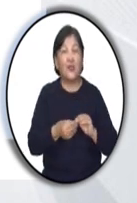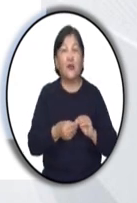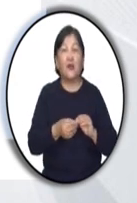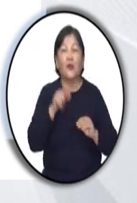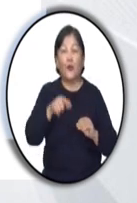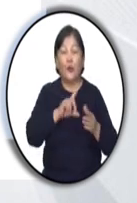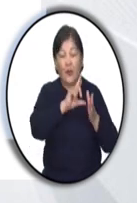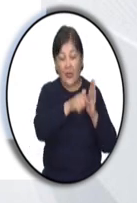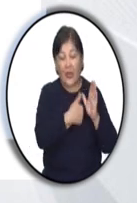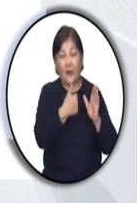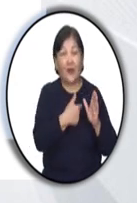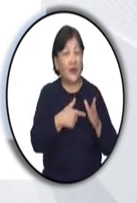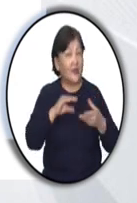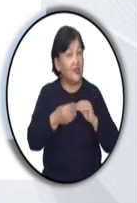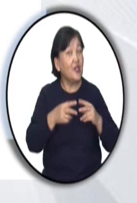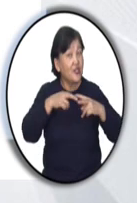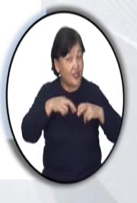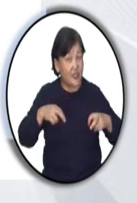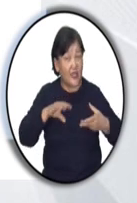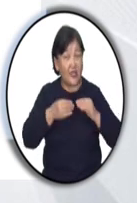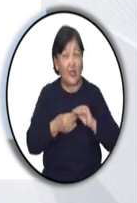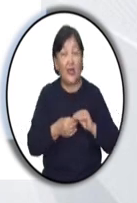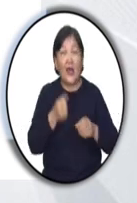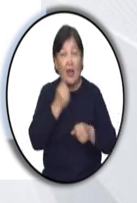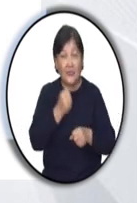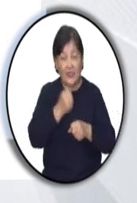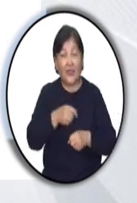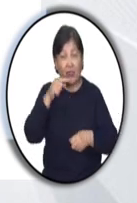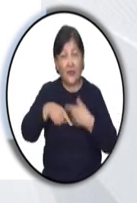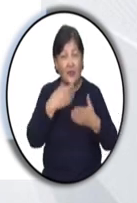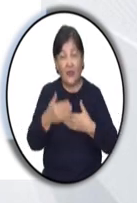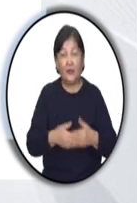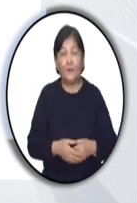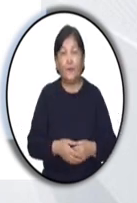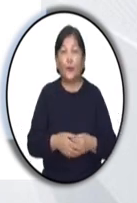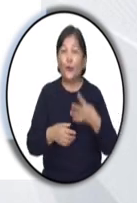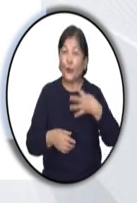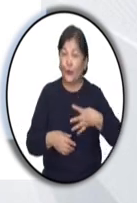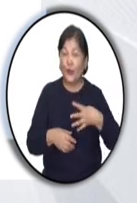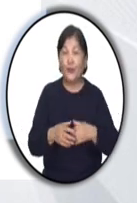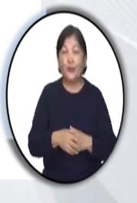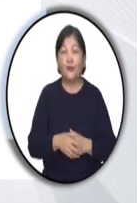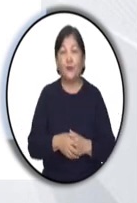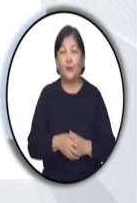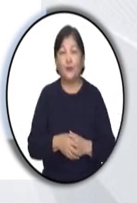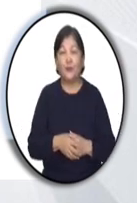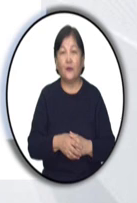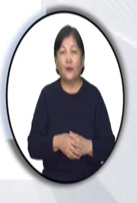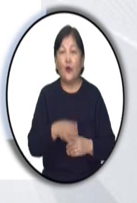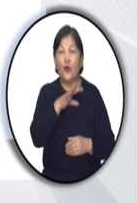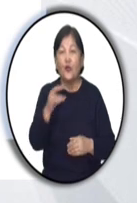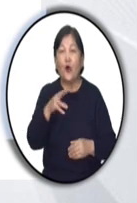график диаграм байгуулж харьцангуй граф диаграм дээр одоо шинжилгээ хийх ийм одоо ажиллагаа бол энэ шатн дээр явагддаг